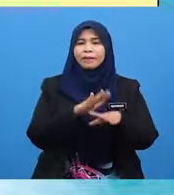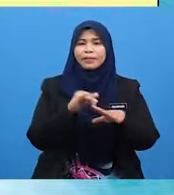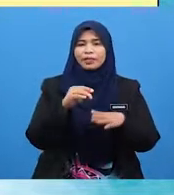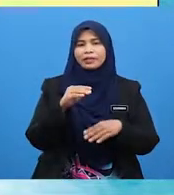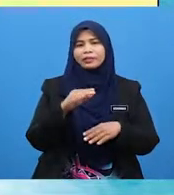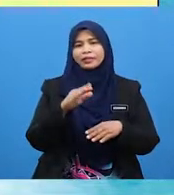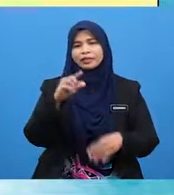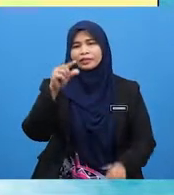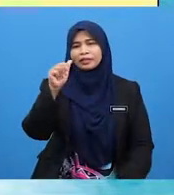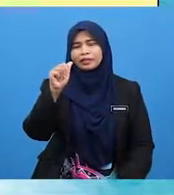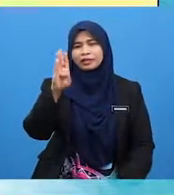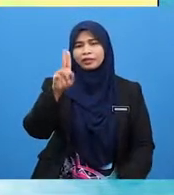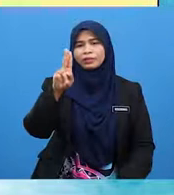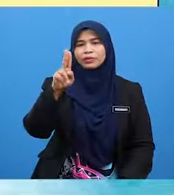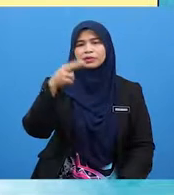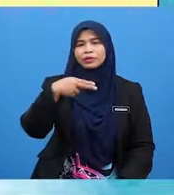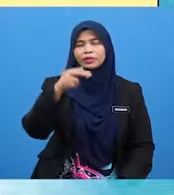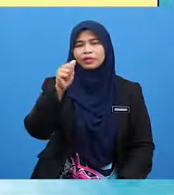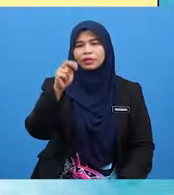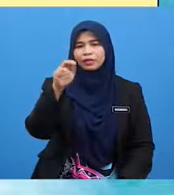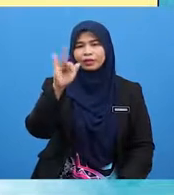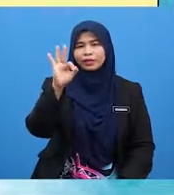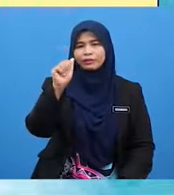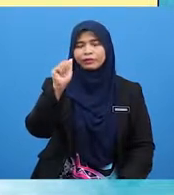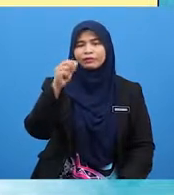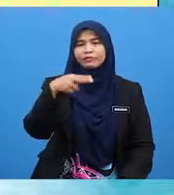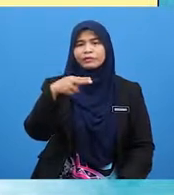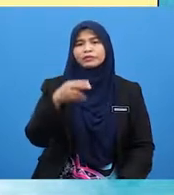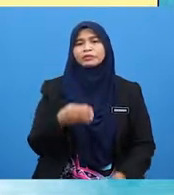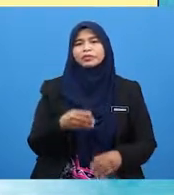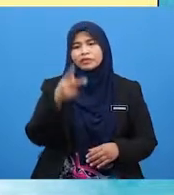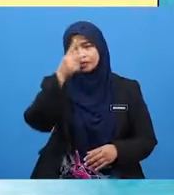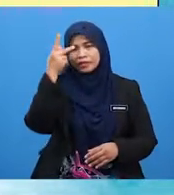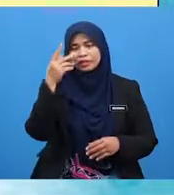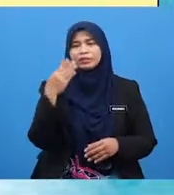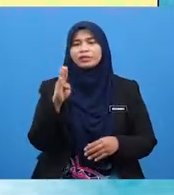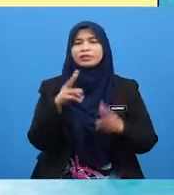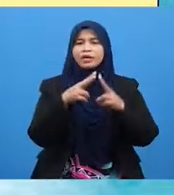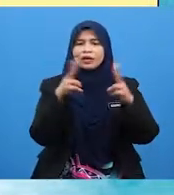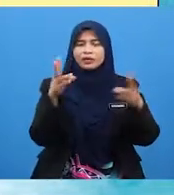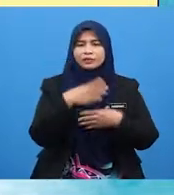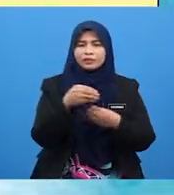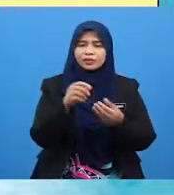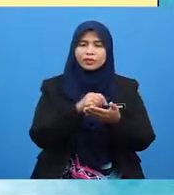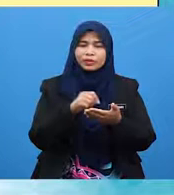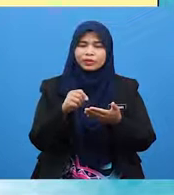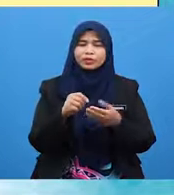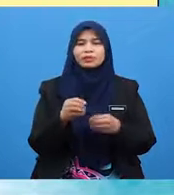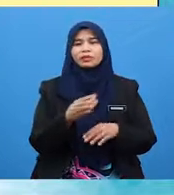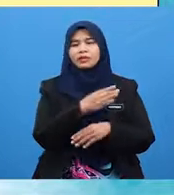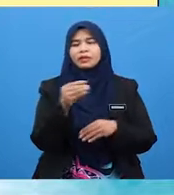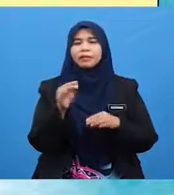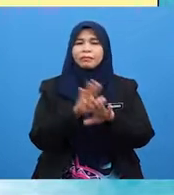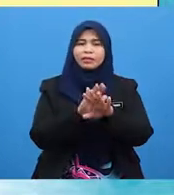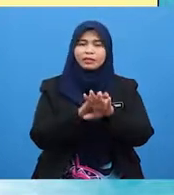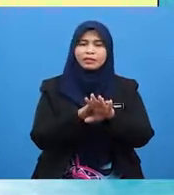diberikan kepada beliau kerana beliau seorang yang sangat suka menulis dan telah menghasilkan karya